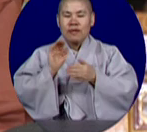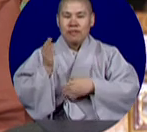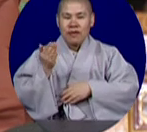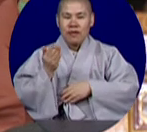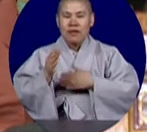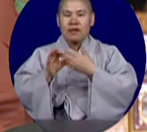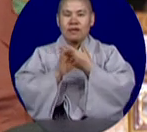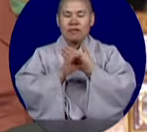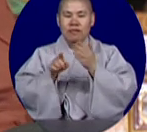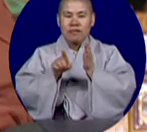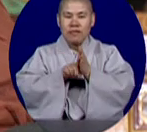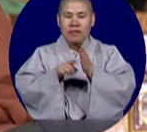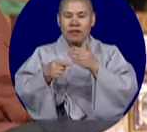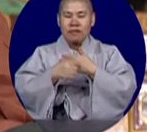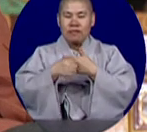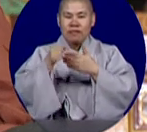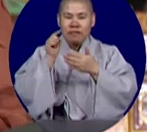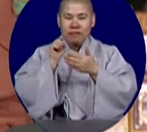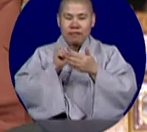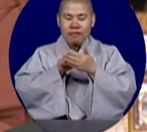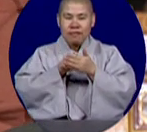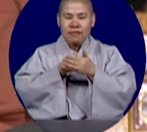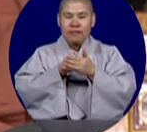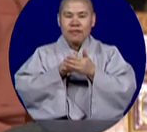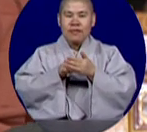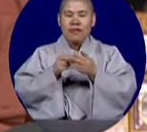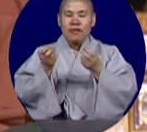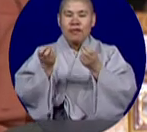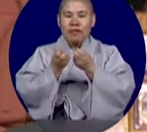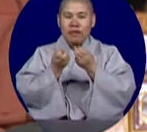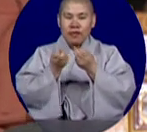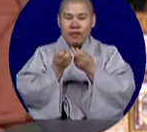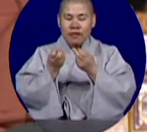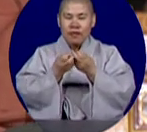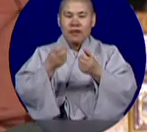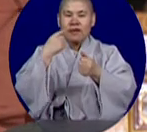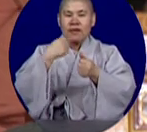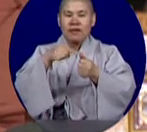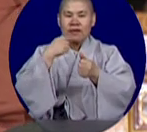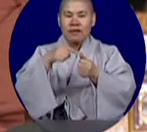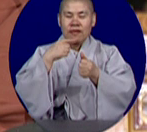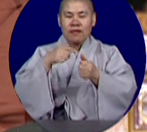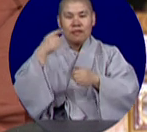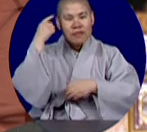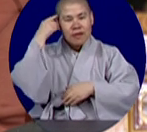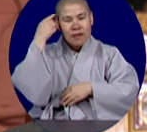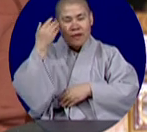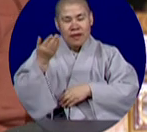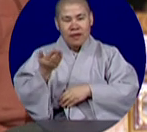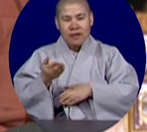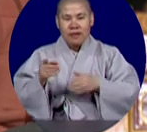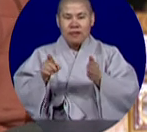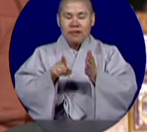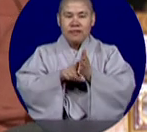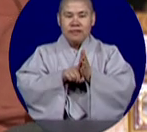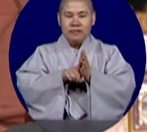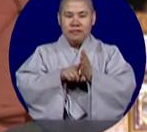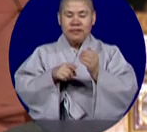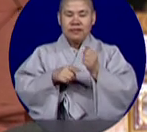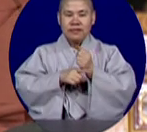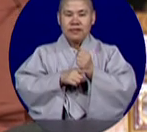그러면 믿는 마음을 어떻게 가르치고 있는가? 이 믿음이라고 하는